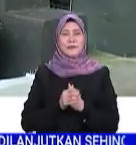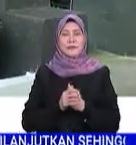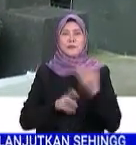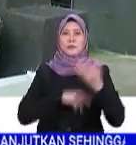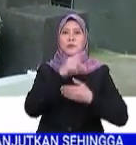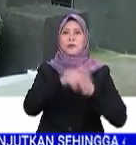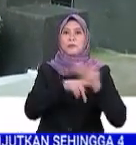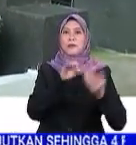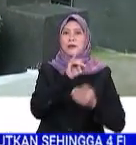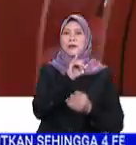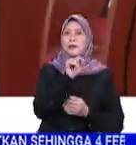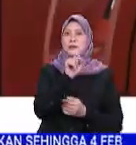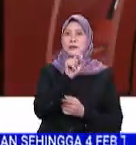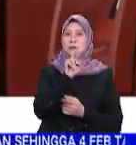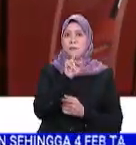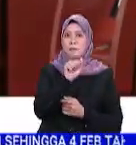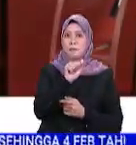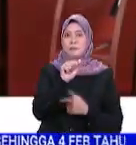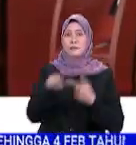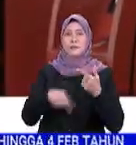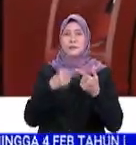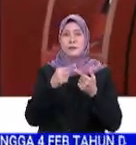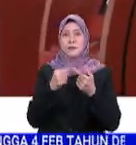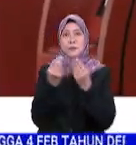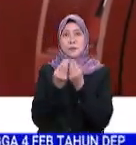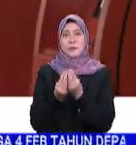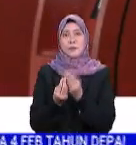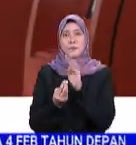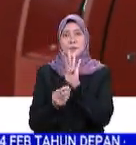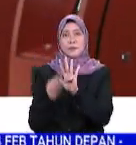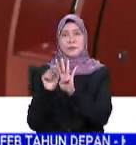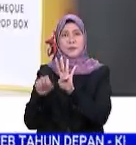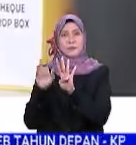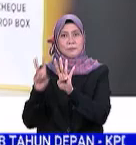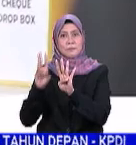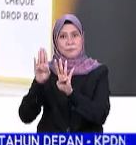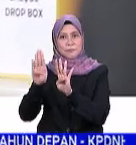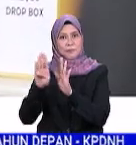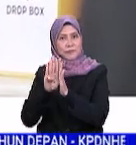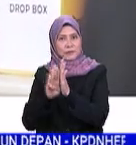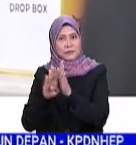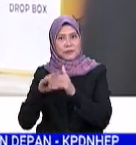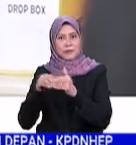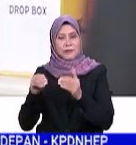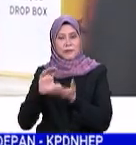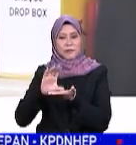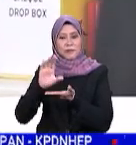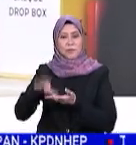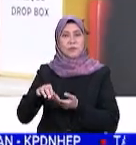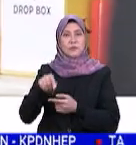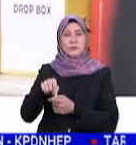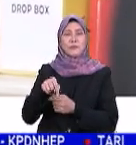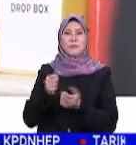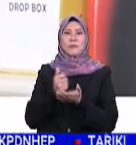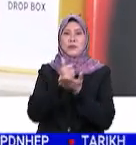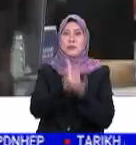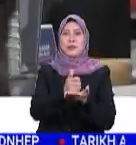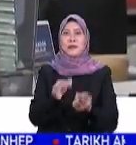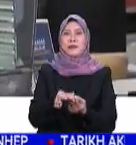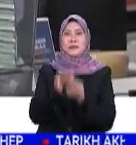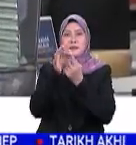inisiatif iCitra. Dan sejumlah RM4.6 bilion bantuan tunai turut diberikan melalui bantuan